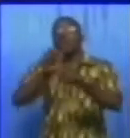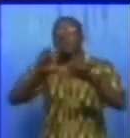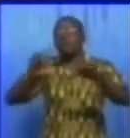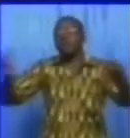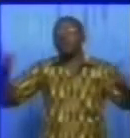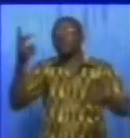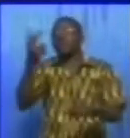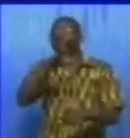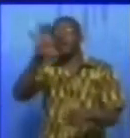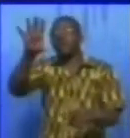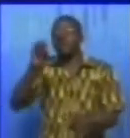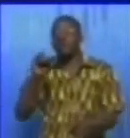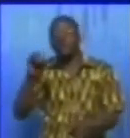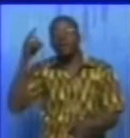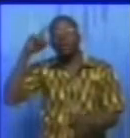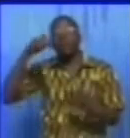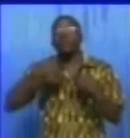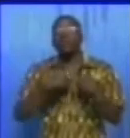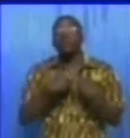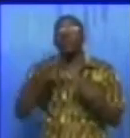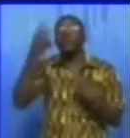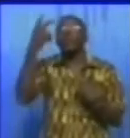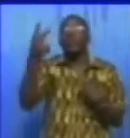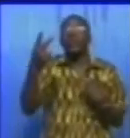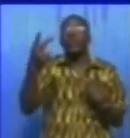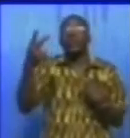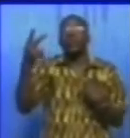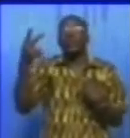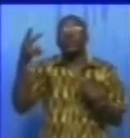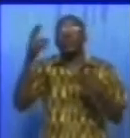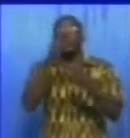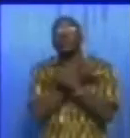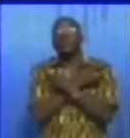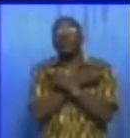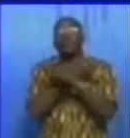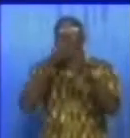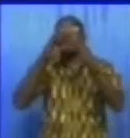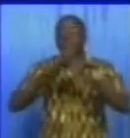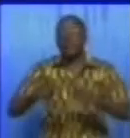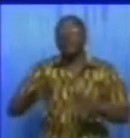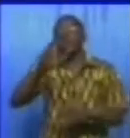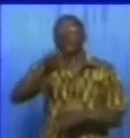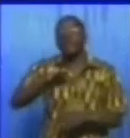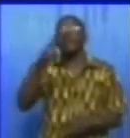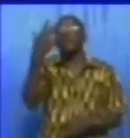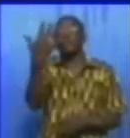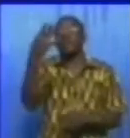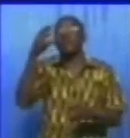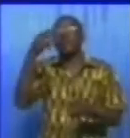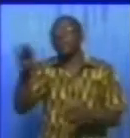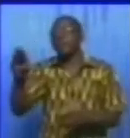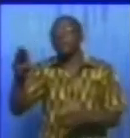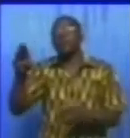du stade, nous aurons deux vestiaires voilà, qui font à peu près 35 mètres carrés. Et